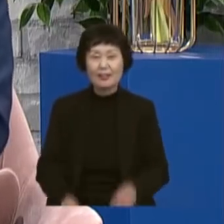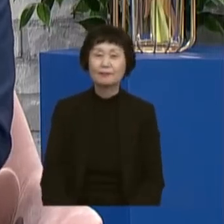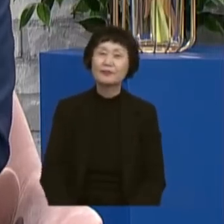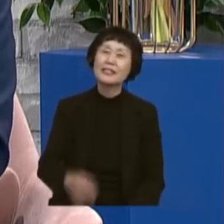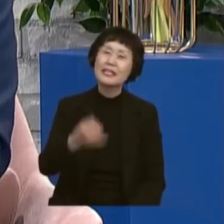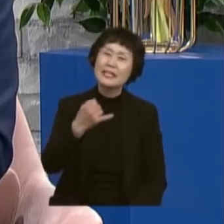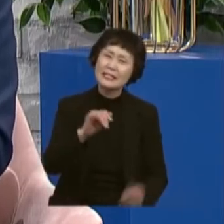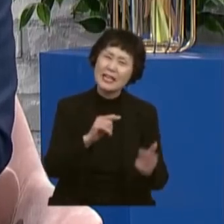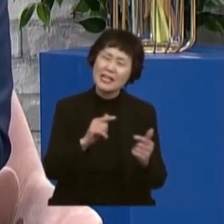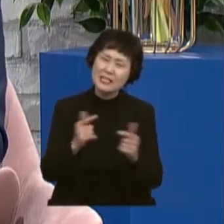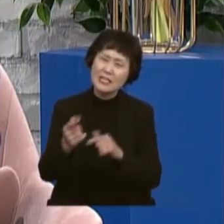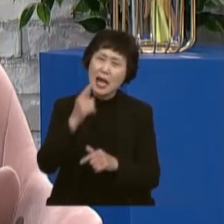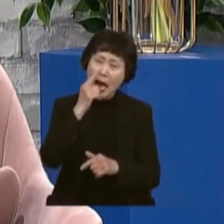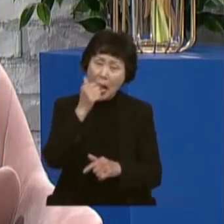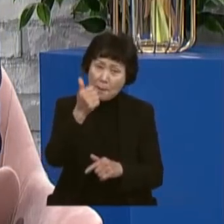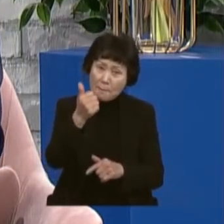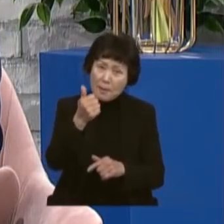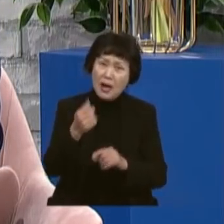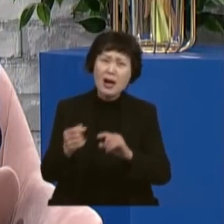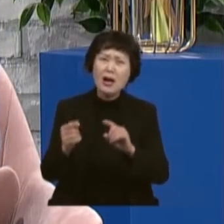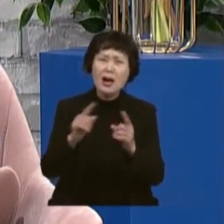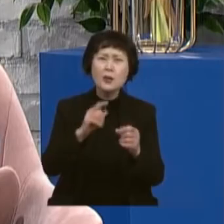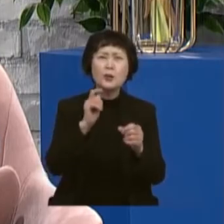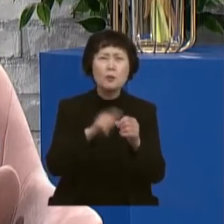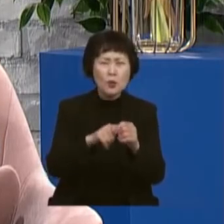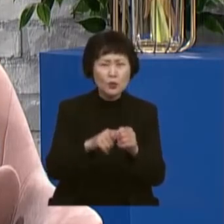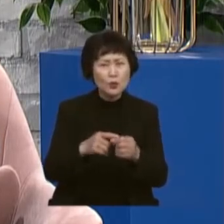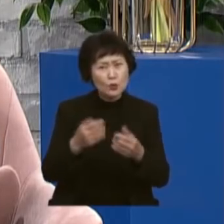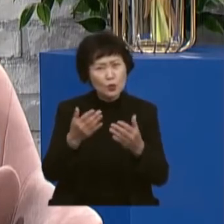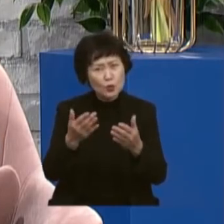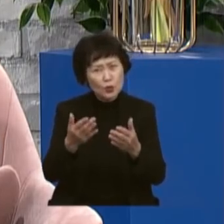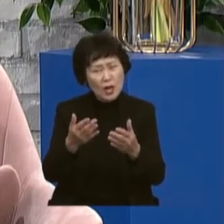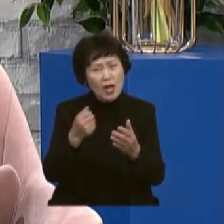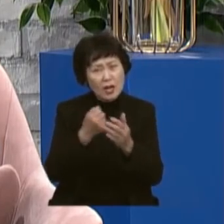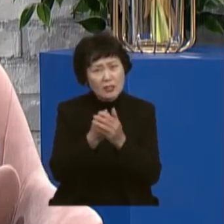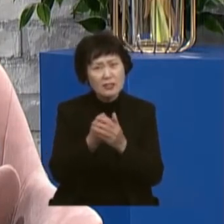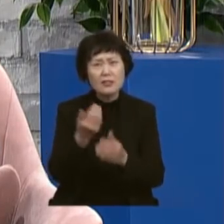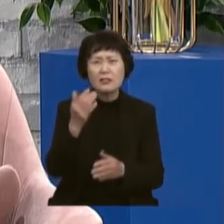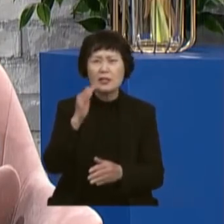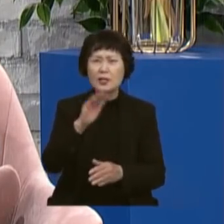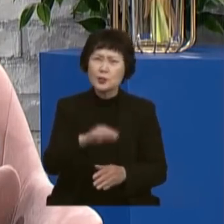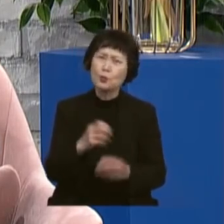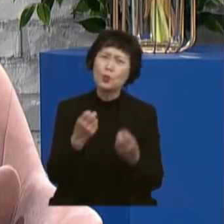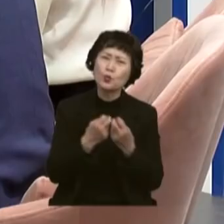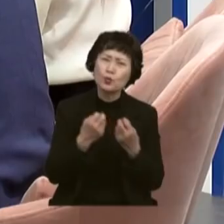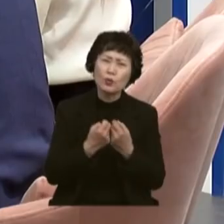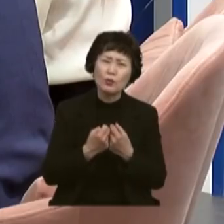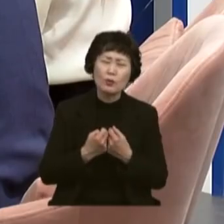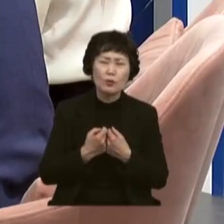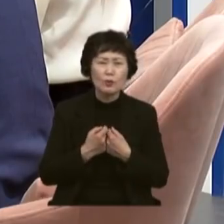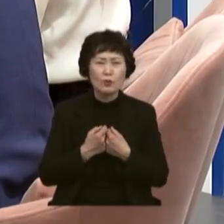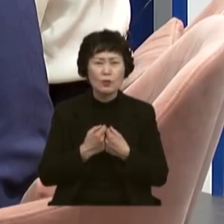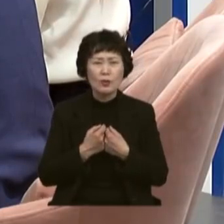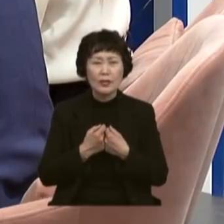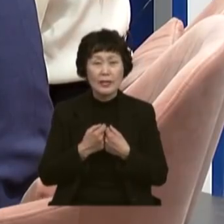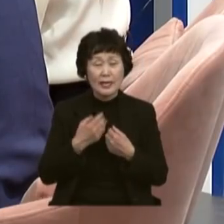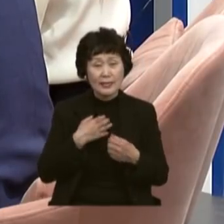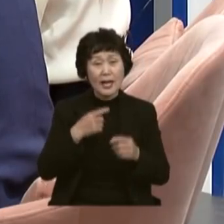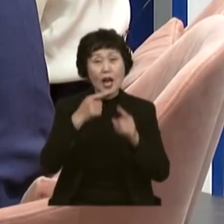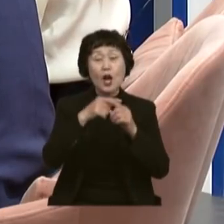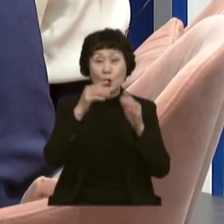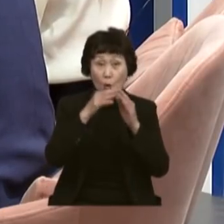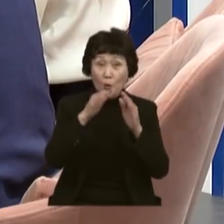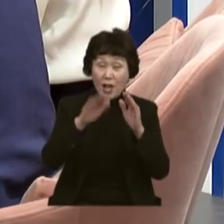아빠니까 간기증에서 아빠 살려야 되겠지만 그래도 딸들이 어떻게 이렇게 세상에. 승낙을 했어요? 제가 교회 갔을 때 그 얘기를 하는